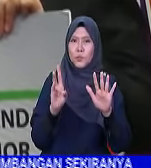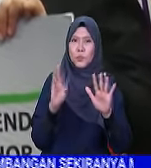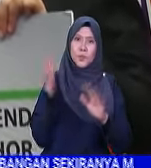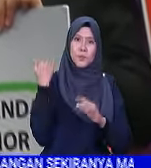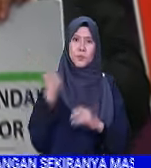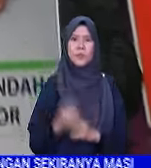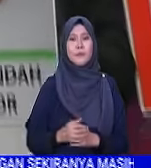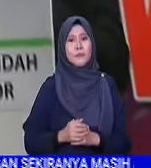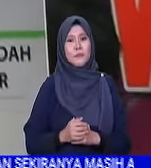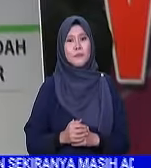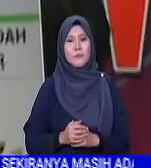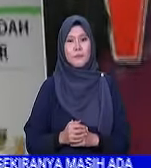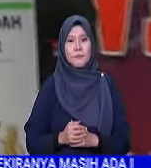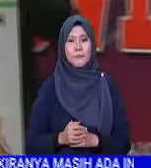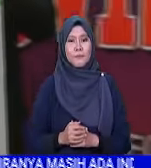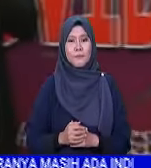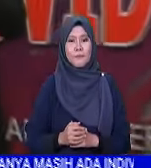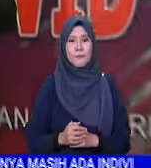lepas.